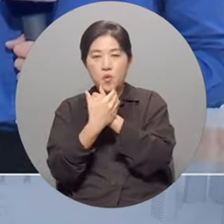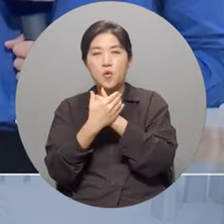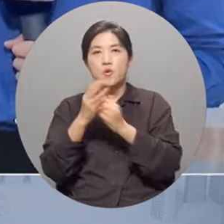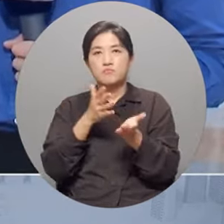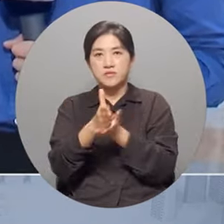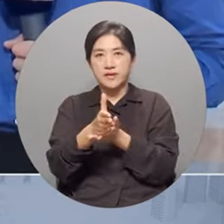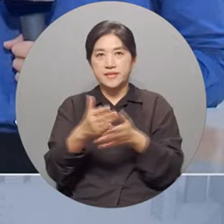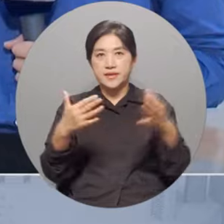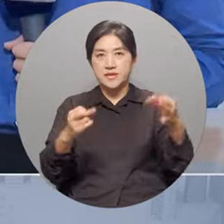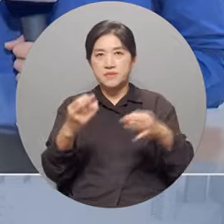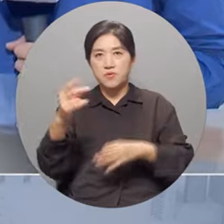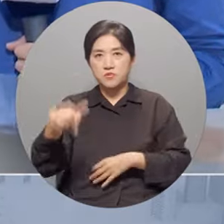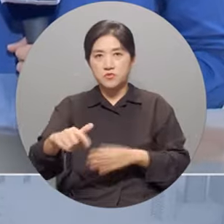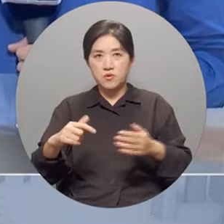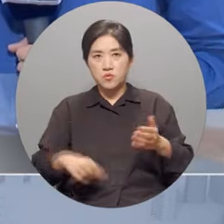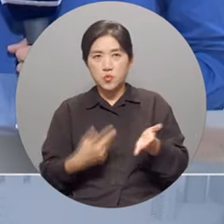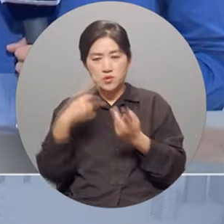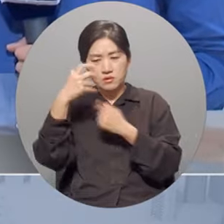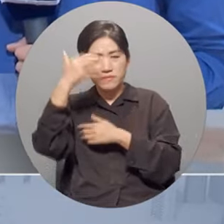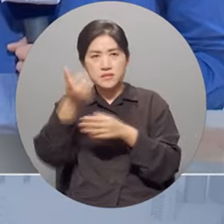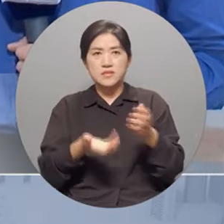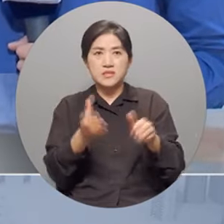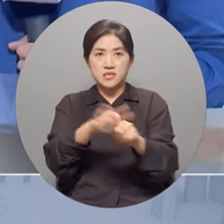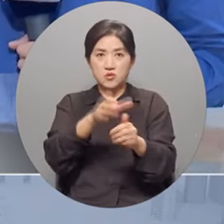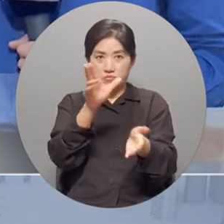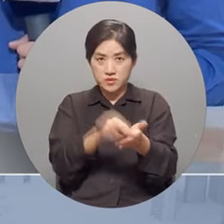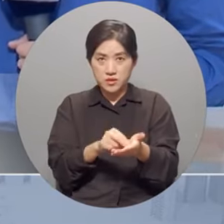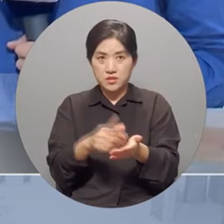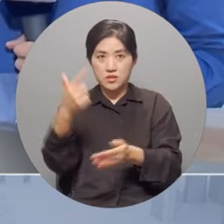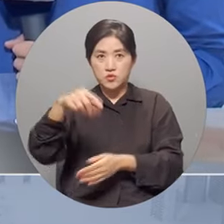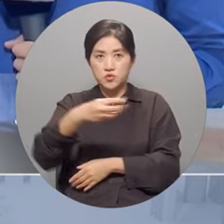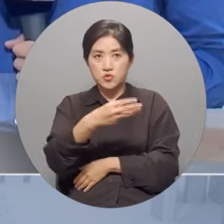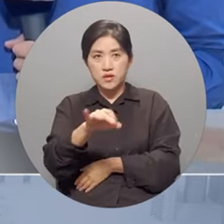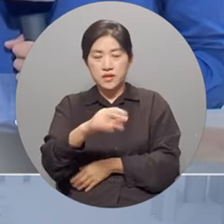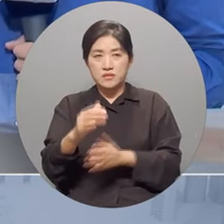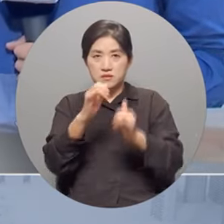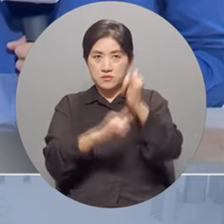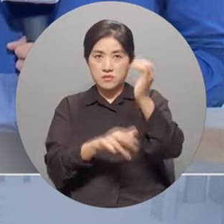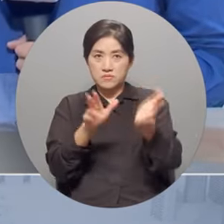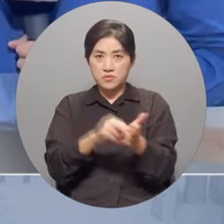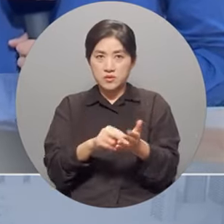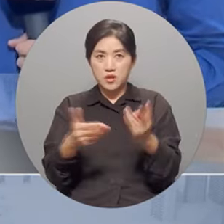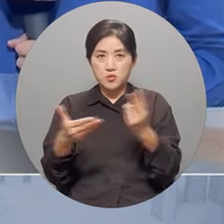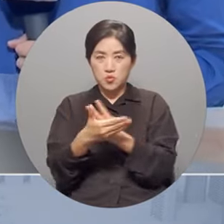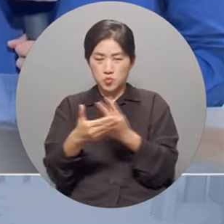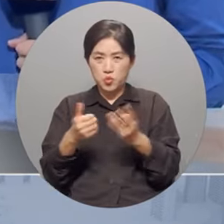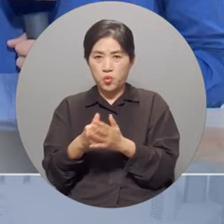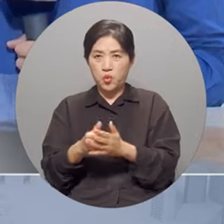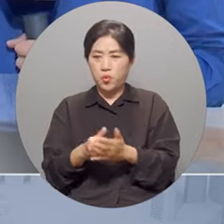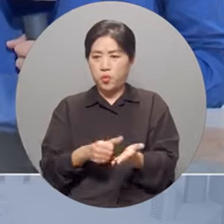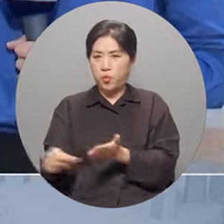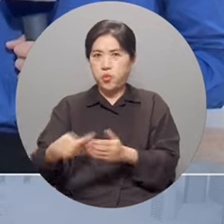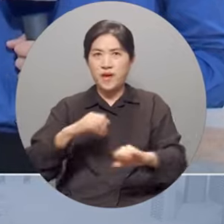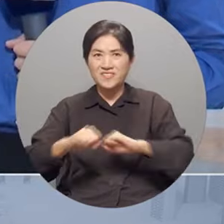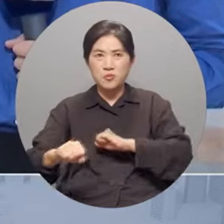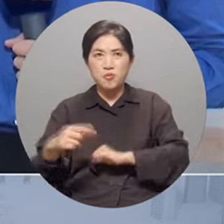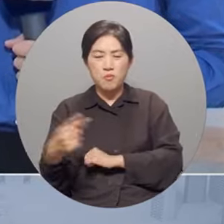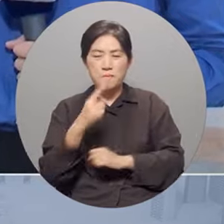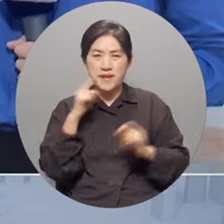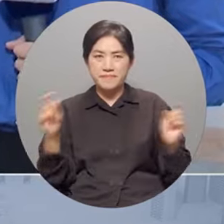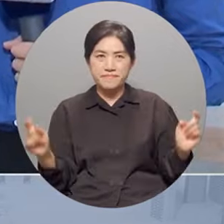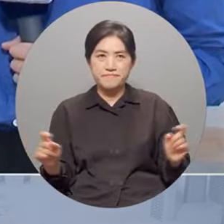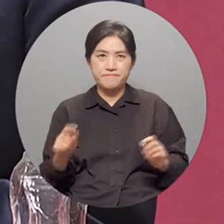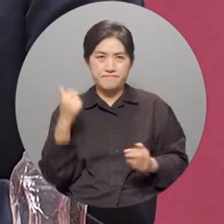김형석 독립기념관장 임명에서 불거진 뉴라이트 역사관 논란, 독도 지우개 의혹 등을 둘러싸고 공방이 벌어질 걸로